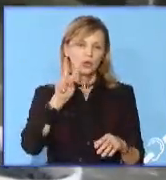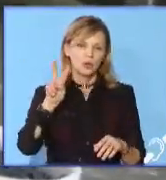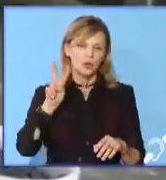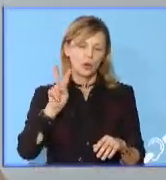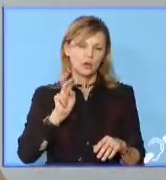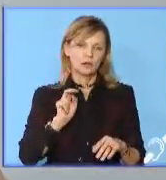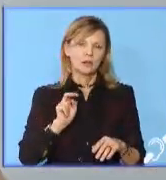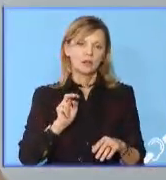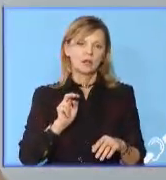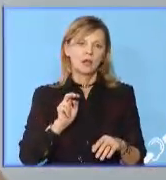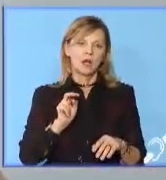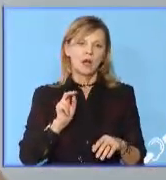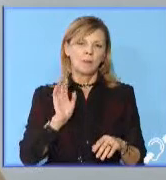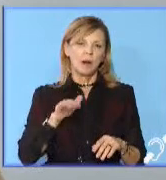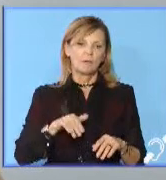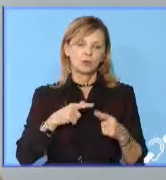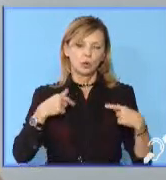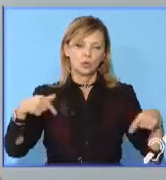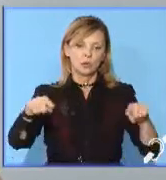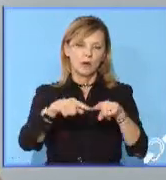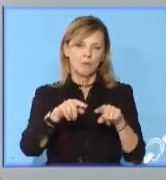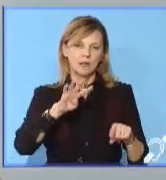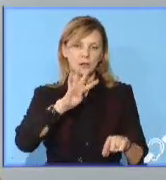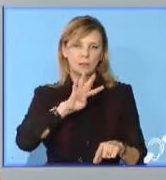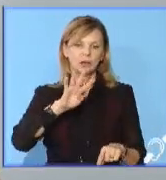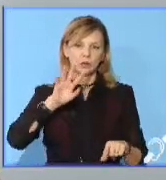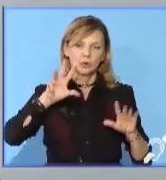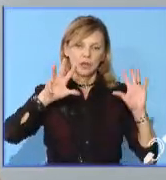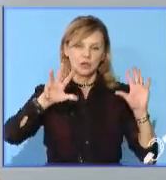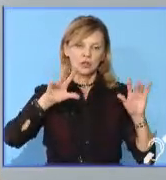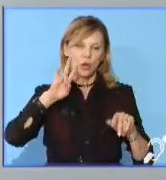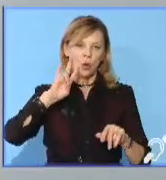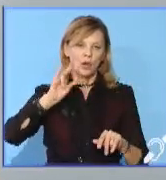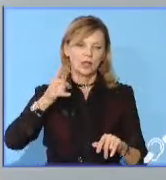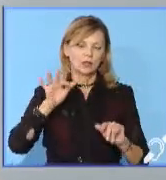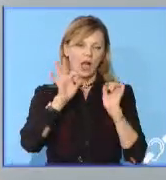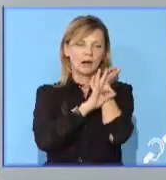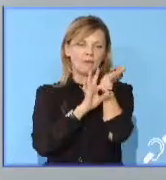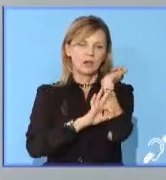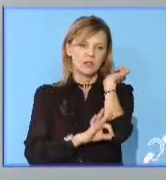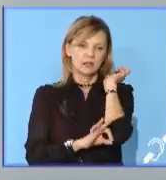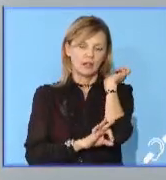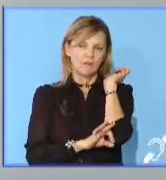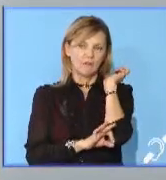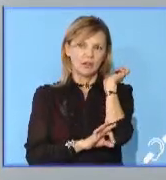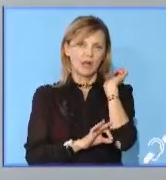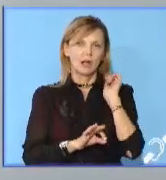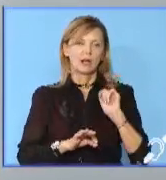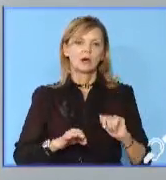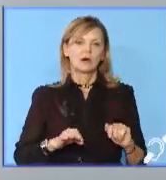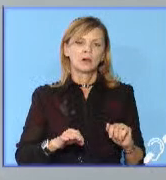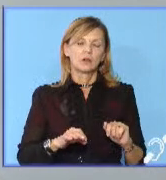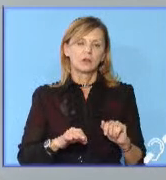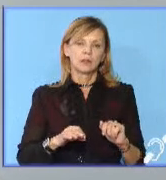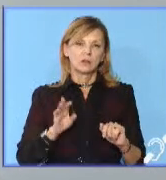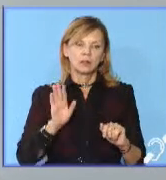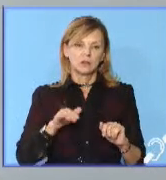2022 am avut suprafața de 49 de hectare de viță de vie în reconversie,